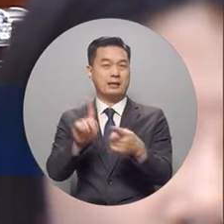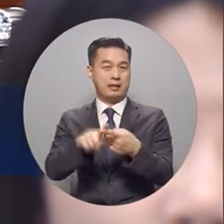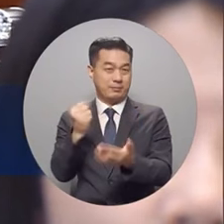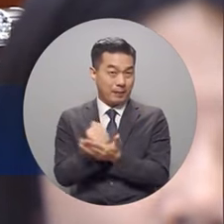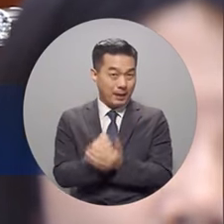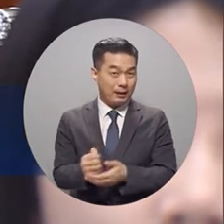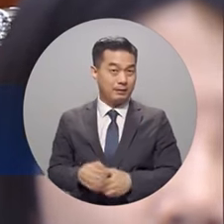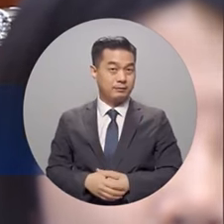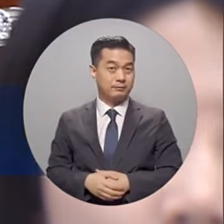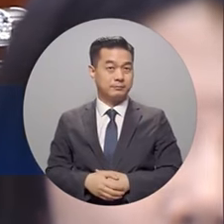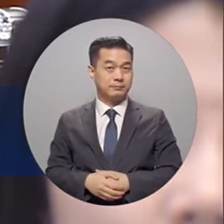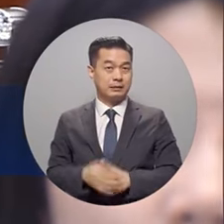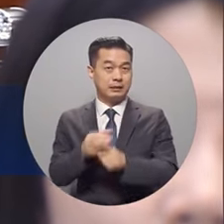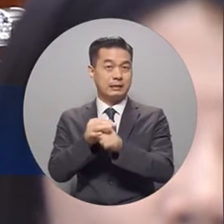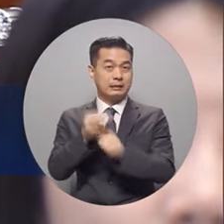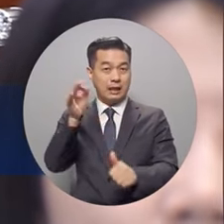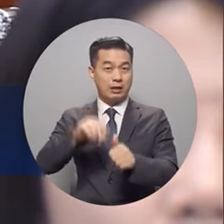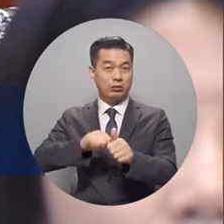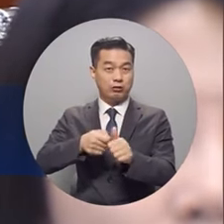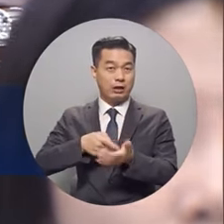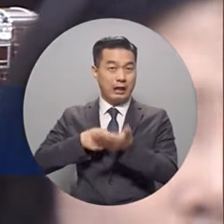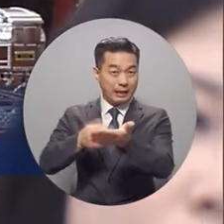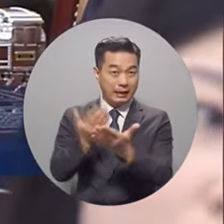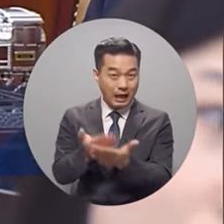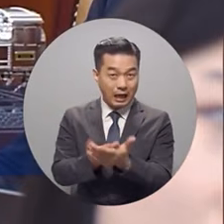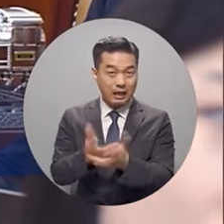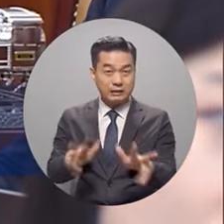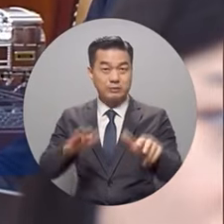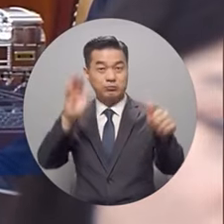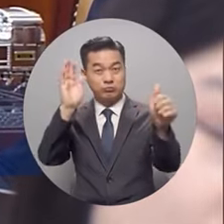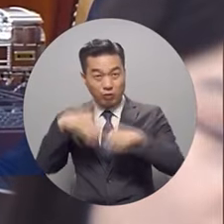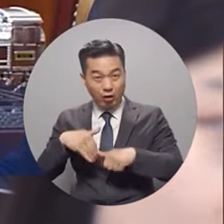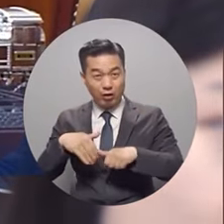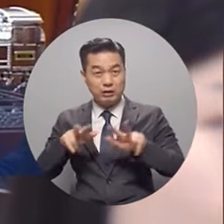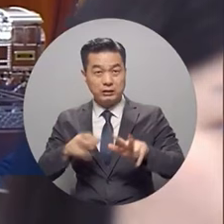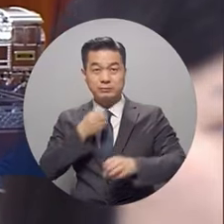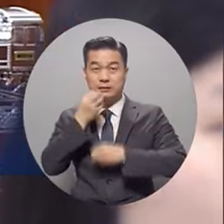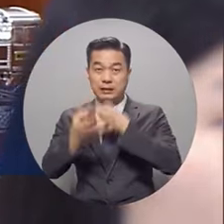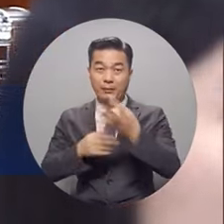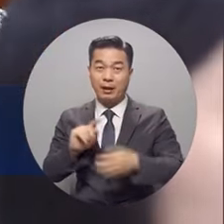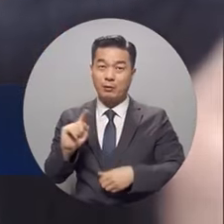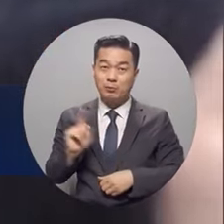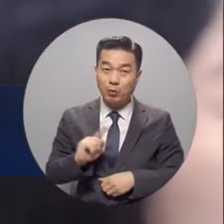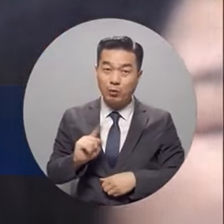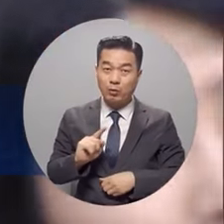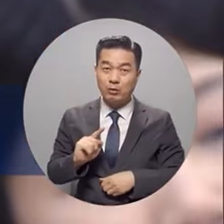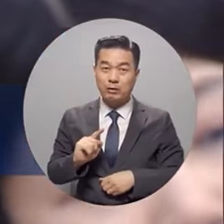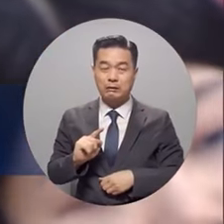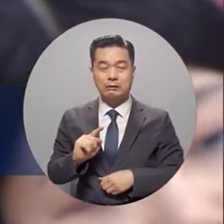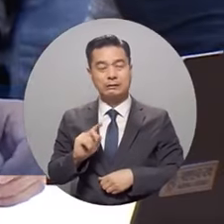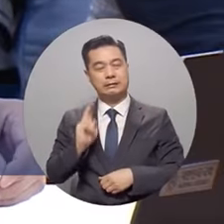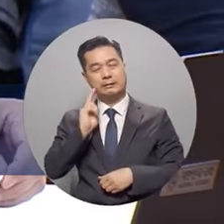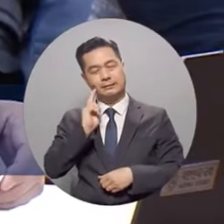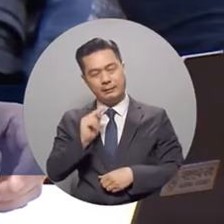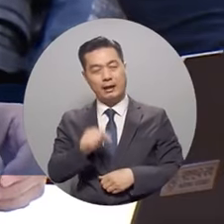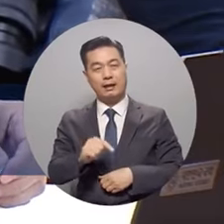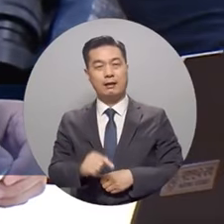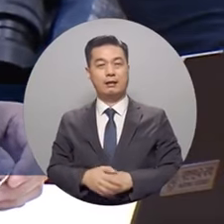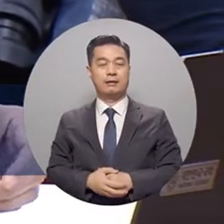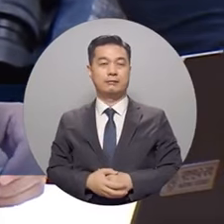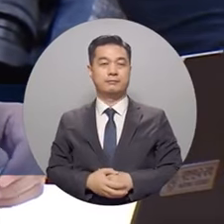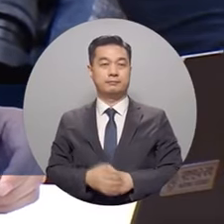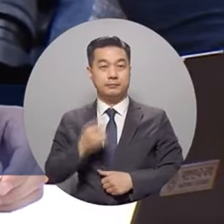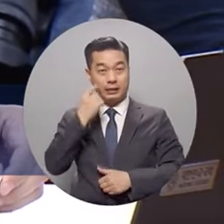구형해달라고 이렇게 사실을 해놓고 지금 와서 또 불러서 또 무슨 뭘 자백을 하라고 하는 것도 잔인한 일이고.